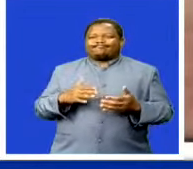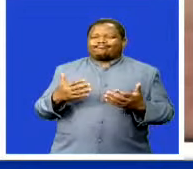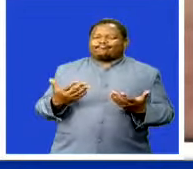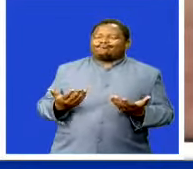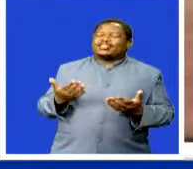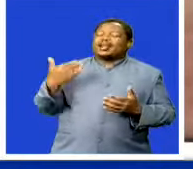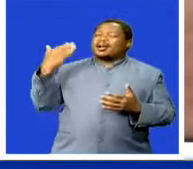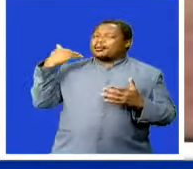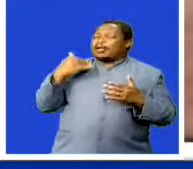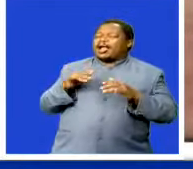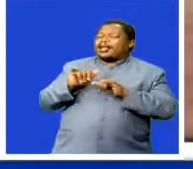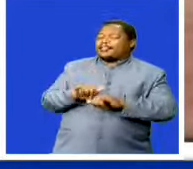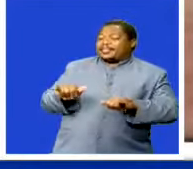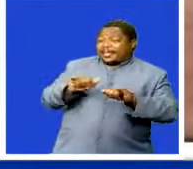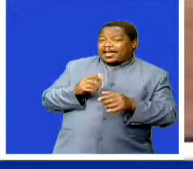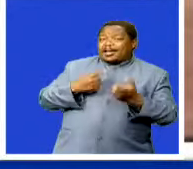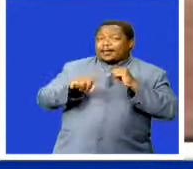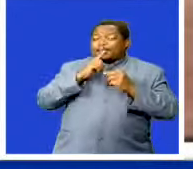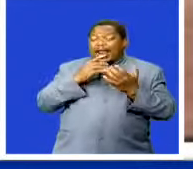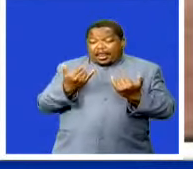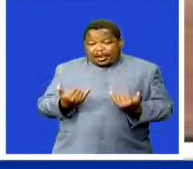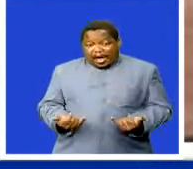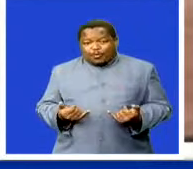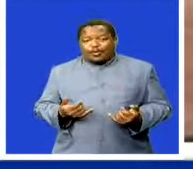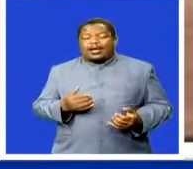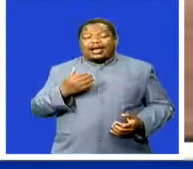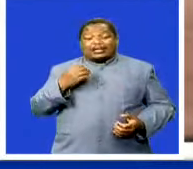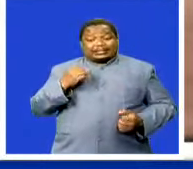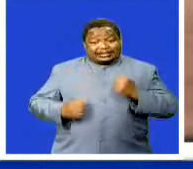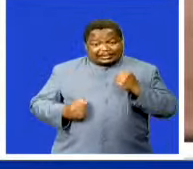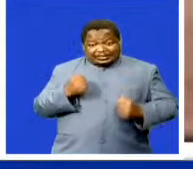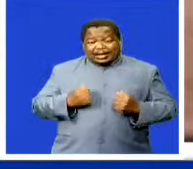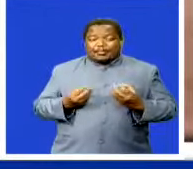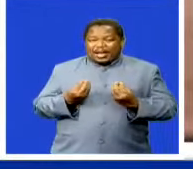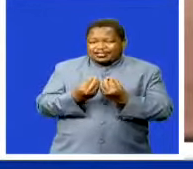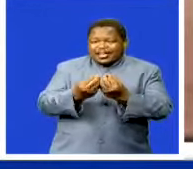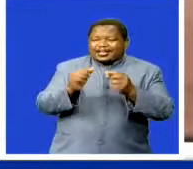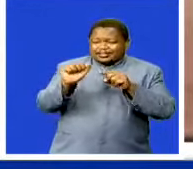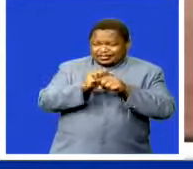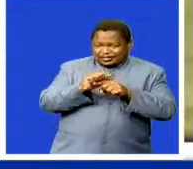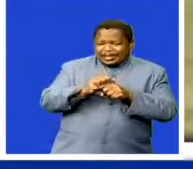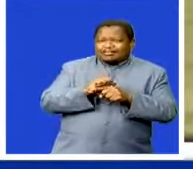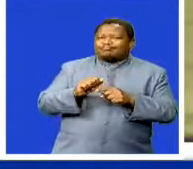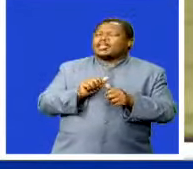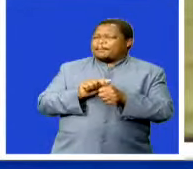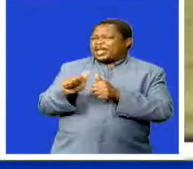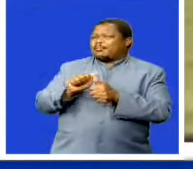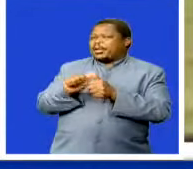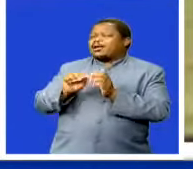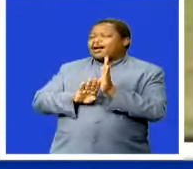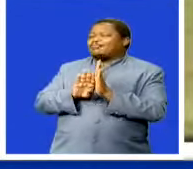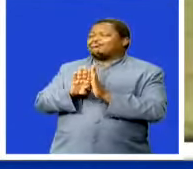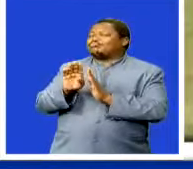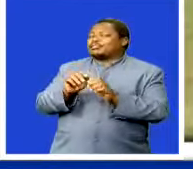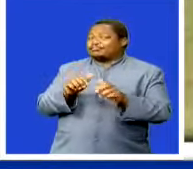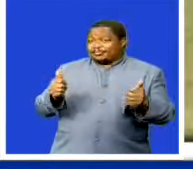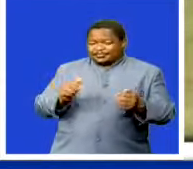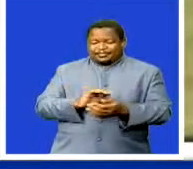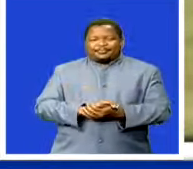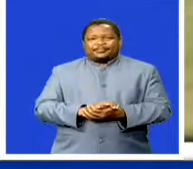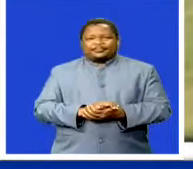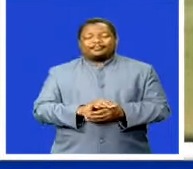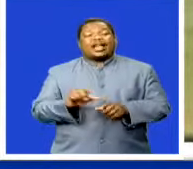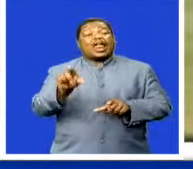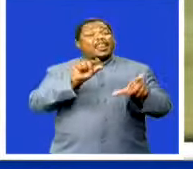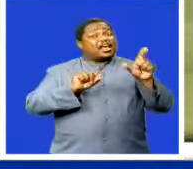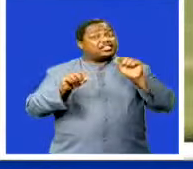build ups. Stau Kitchman, one of my champs, Sesithole isikhathi esincunyana. Imidlalo yama-National Championships itawubanjwa